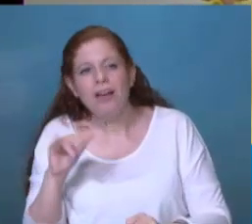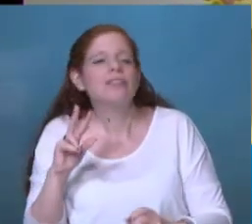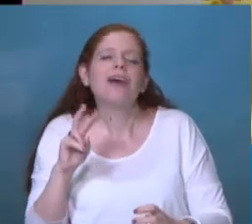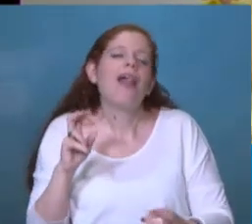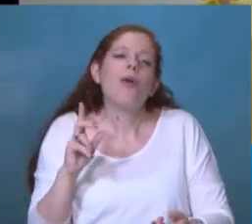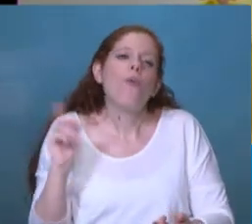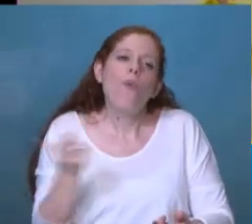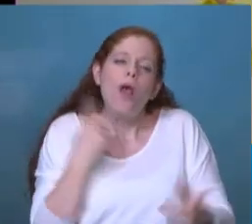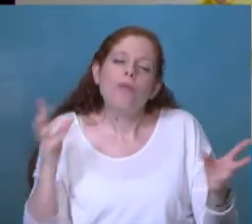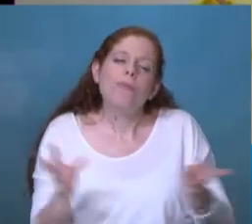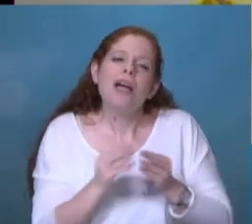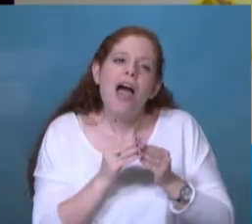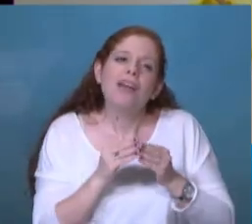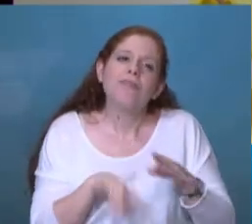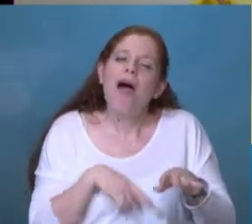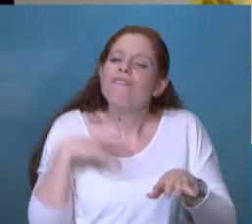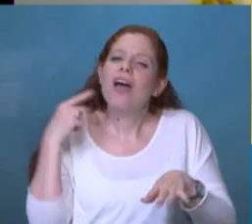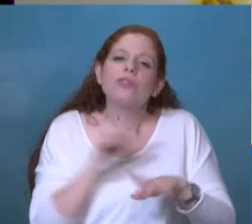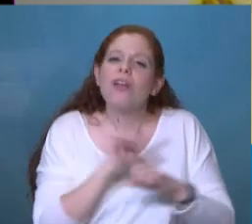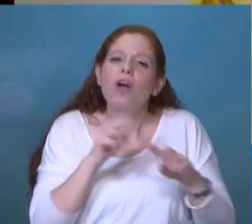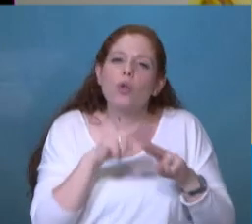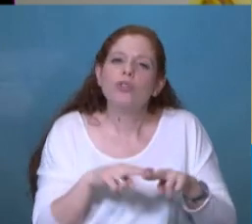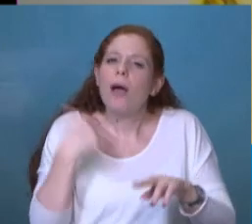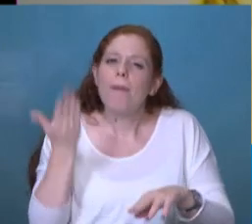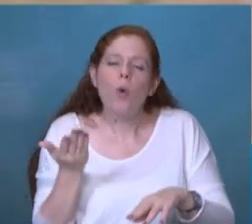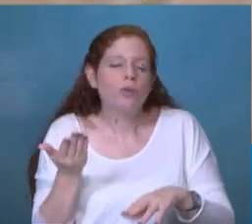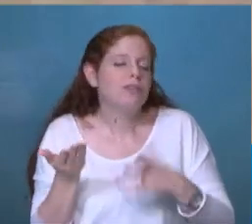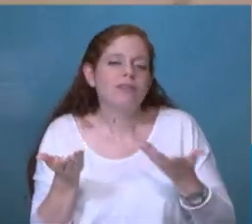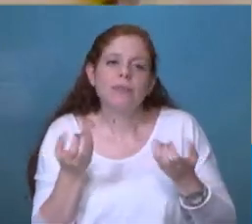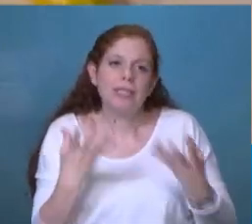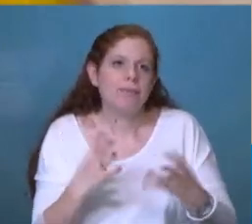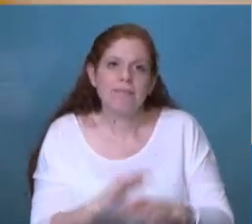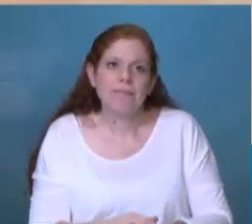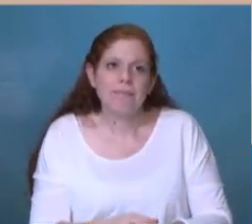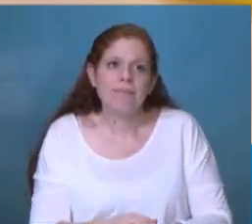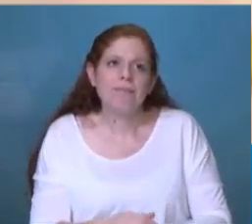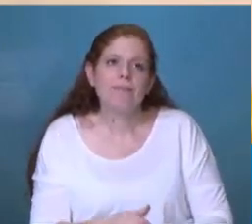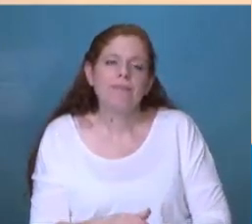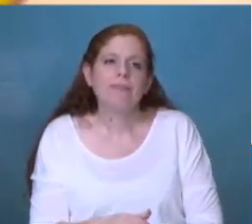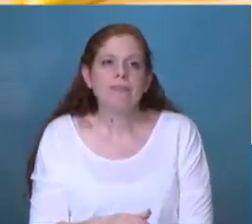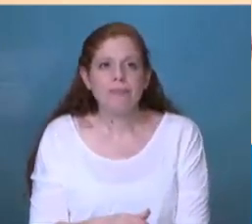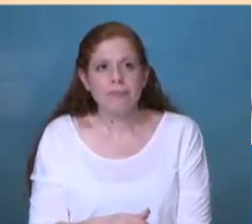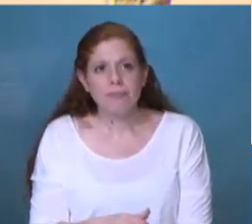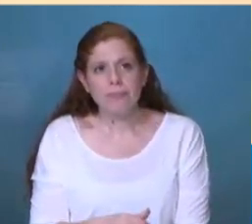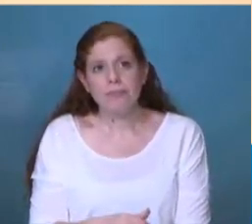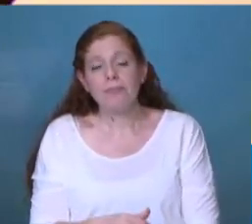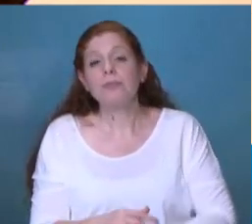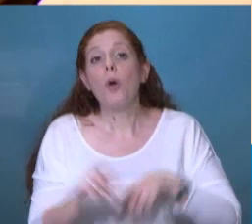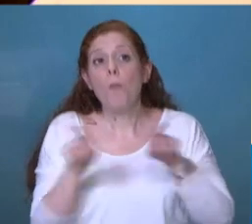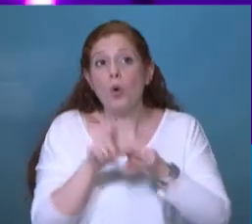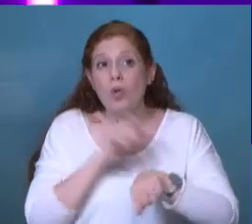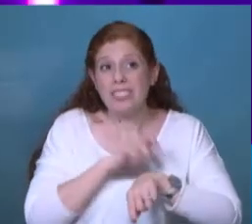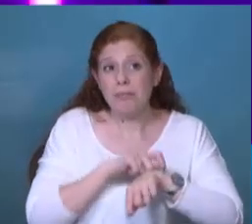זה כולנו ביחד בתוך החוויה הזאת, אף אחד לא נשאר בחוץ, וזה מדהים. באותו הזמן שנטה